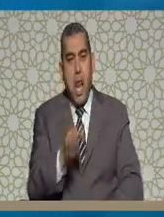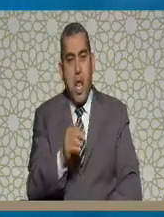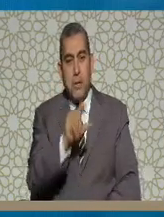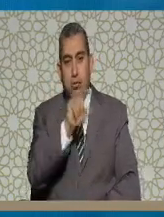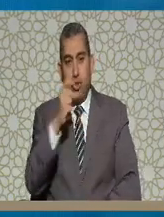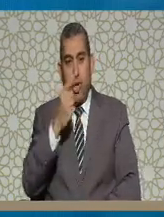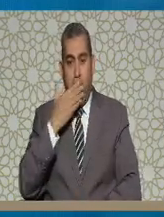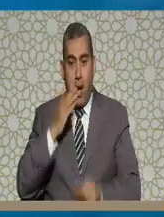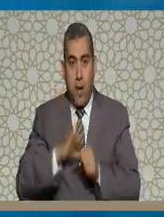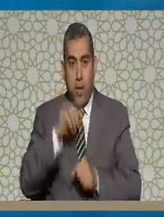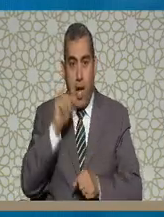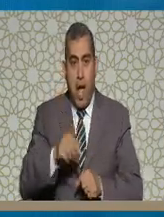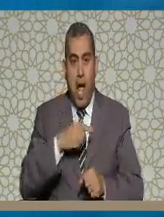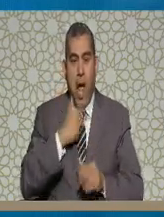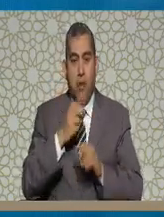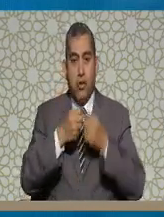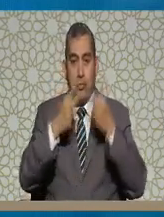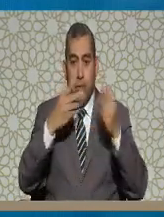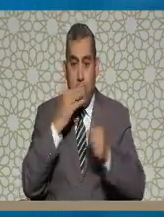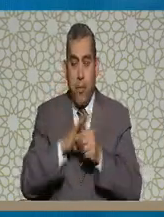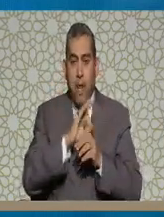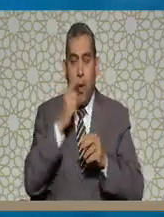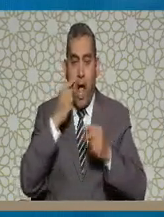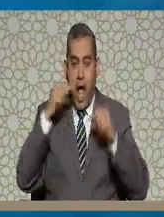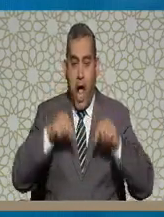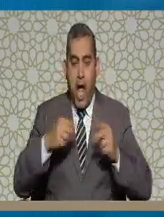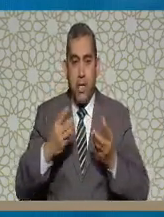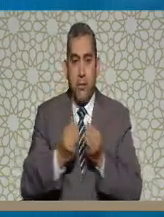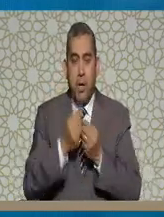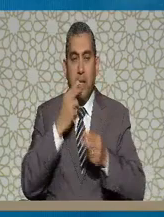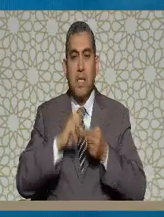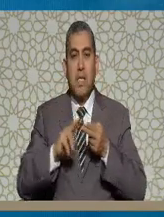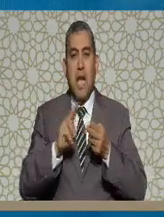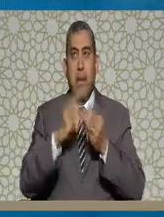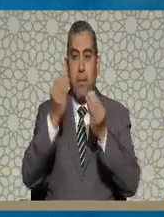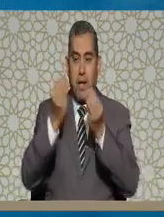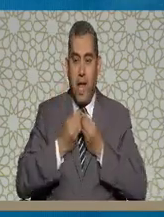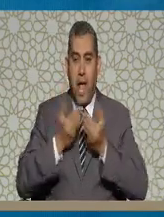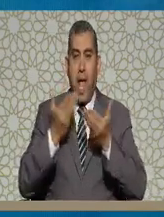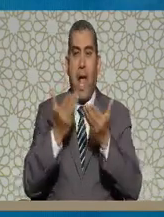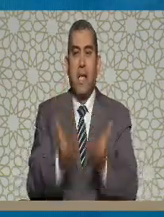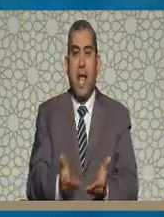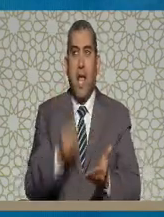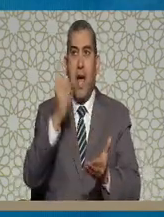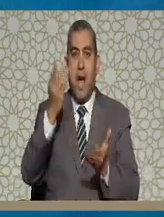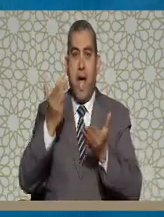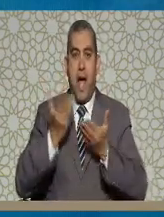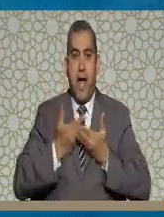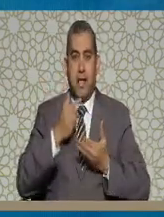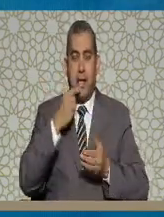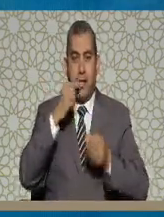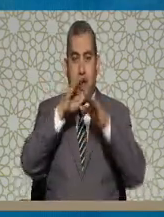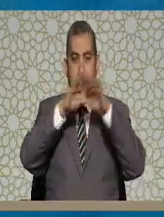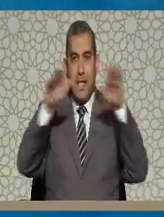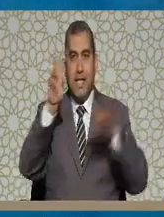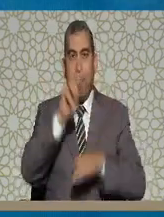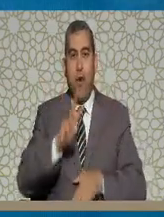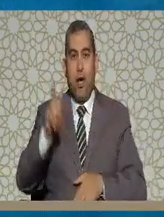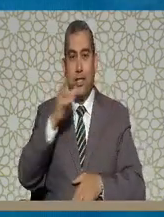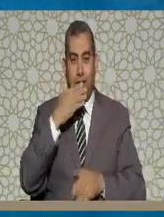ده نخرج واحنا عايشين بالسلام لان كانت دي الهديه اللي ربنا بيديها لنا في ليله القدر ان هي تكون